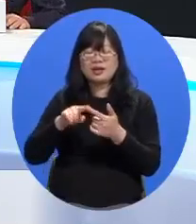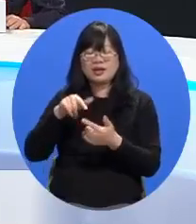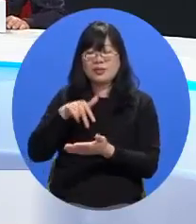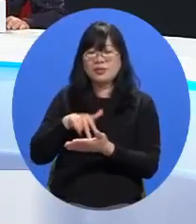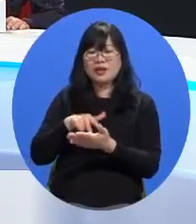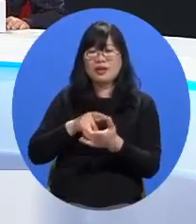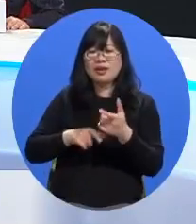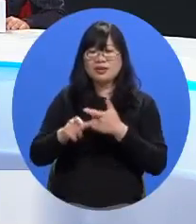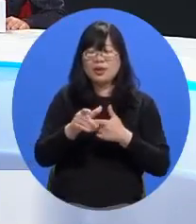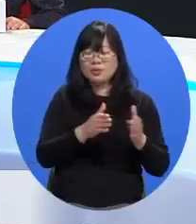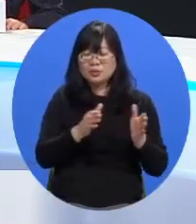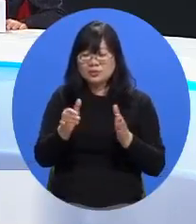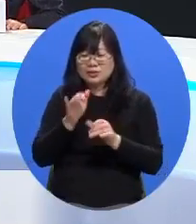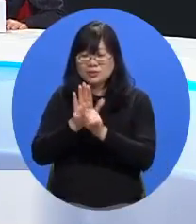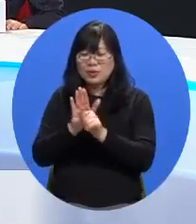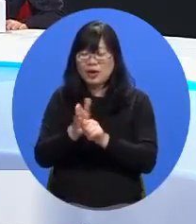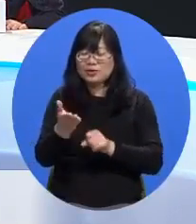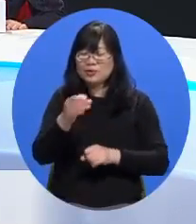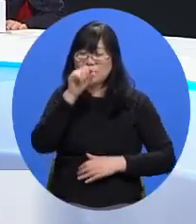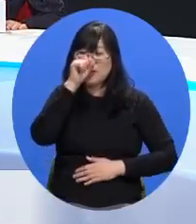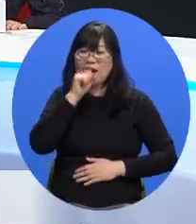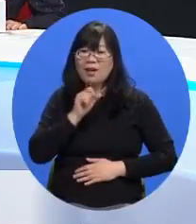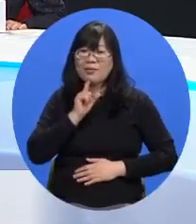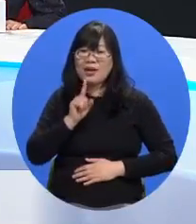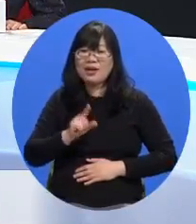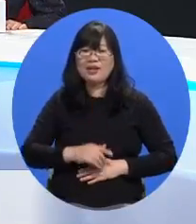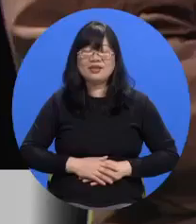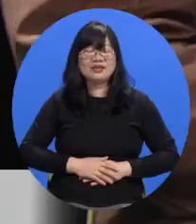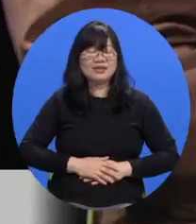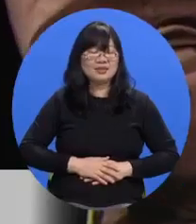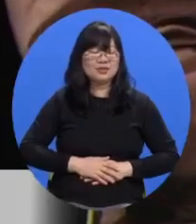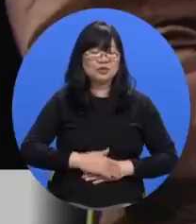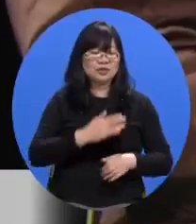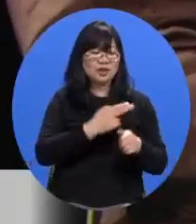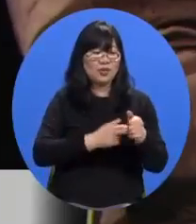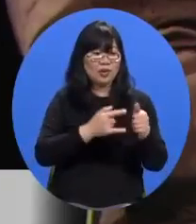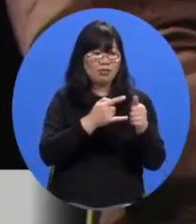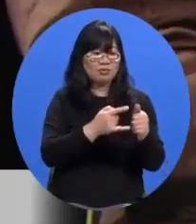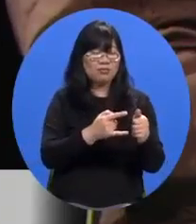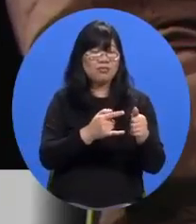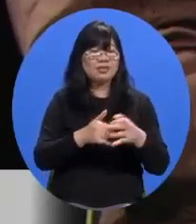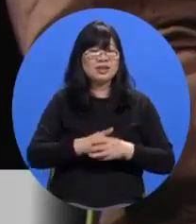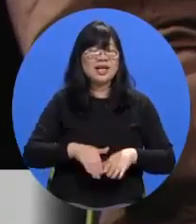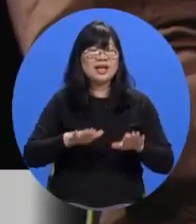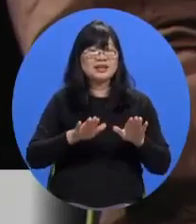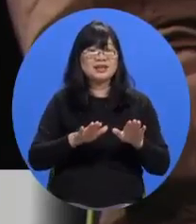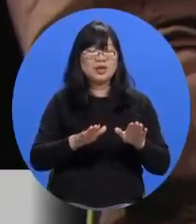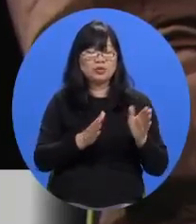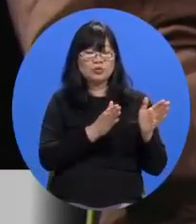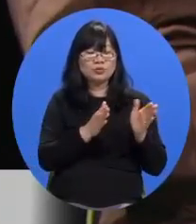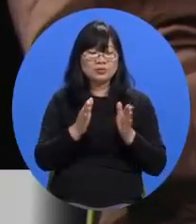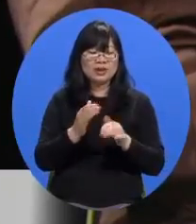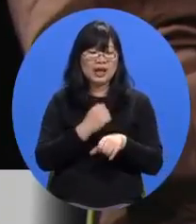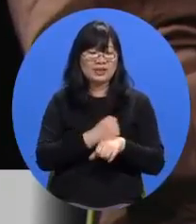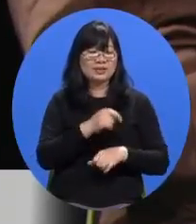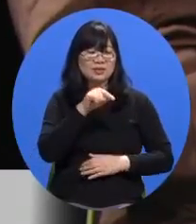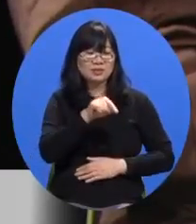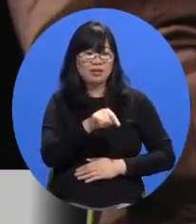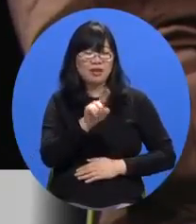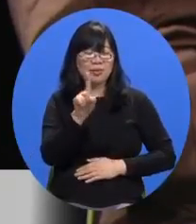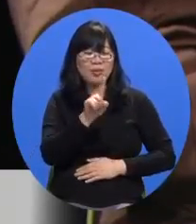점들을 좀 더 준비하고 도와줬으면 좋겠다 뭐 이런 게 있을까요? 선생님께서 이제 뭐 준비하시는 것도